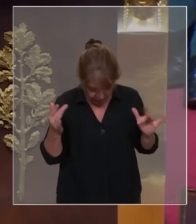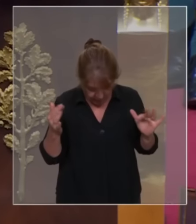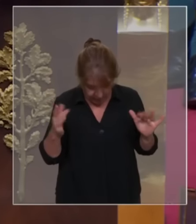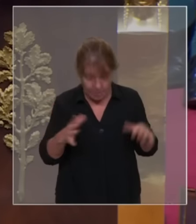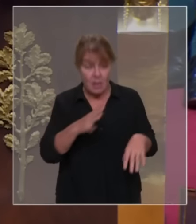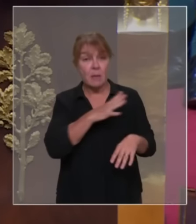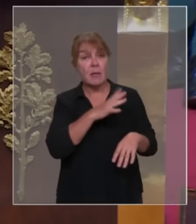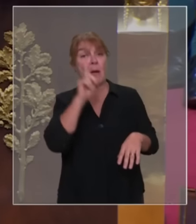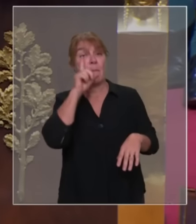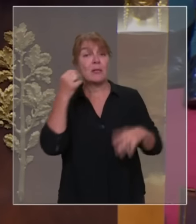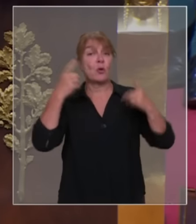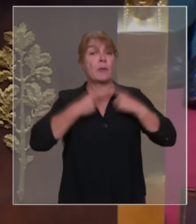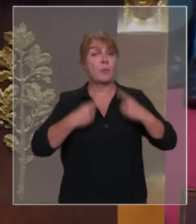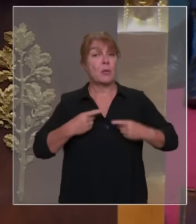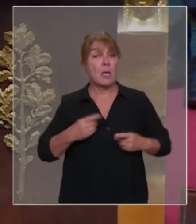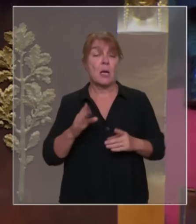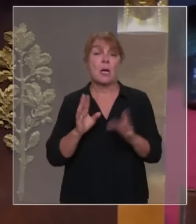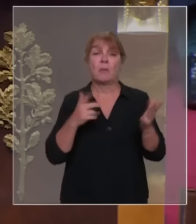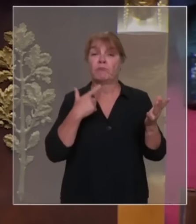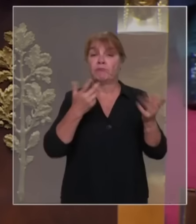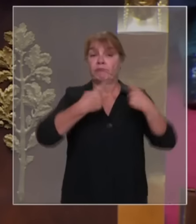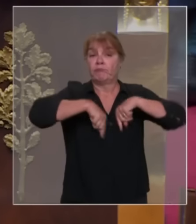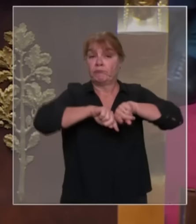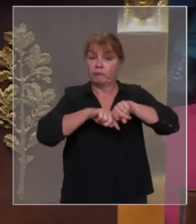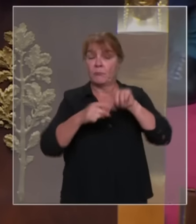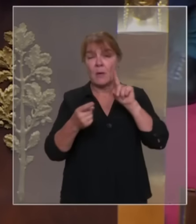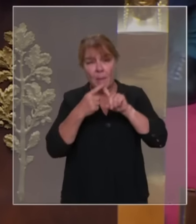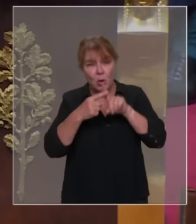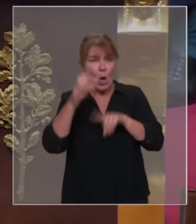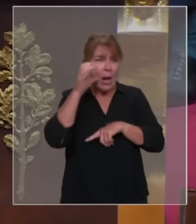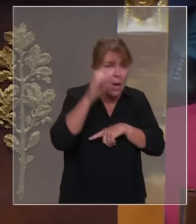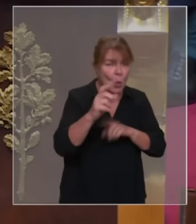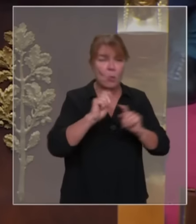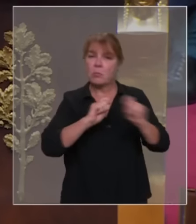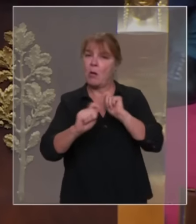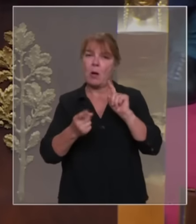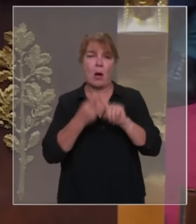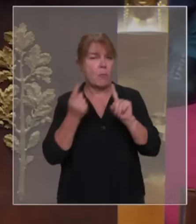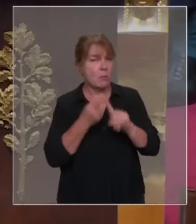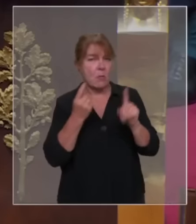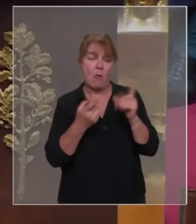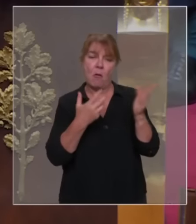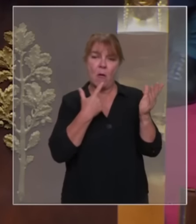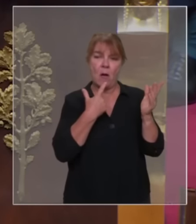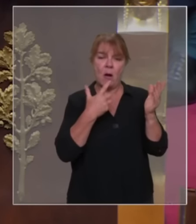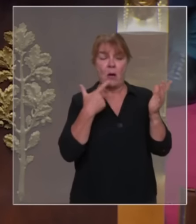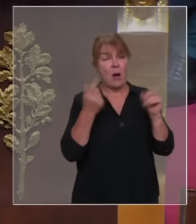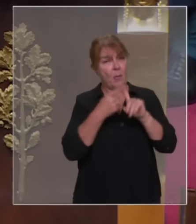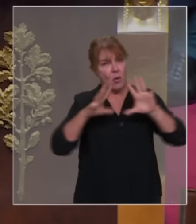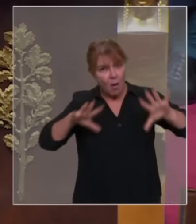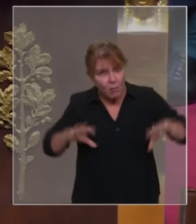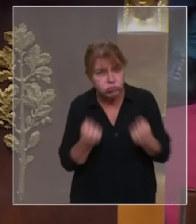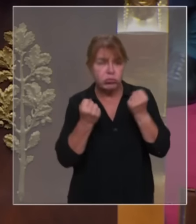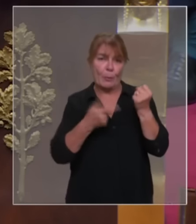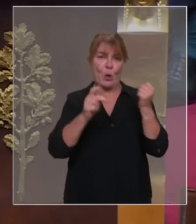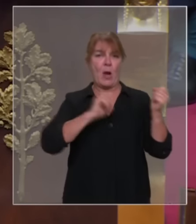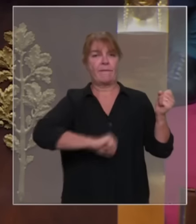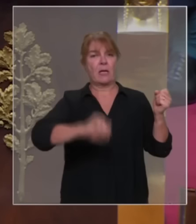Mesdames et messieurs les députés, avec l'écoute et le dialogue, nous avons besoin de renforcer